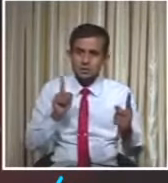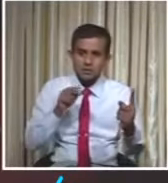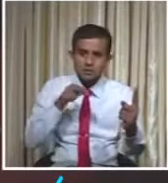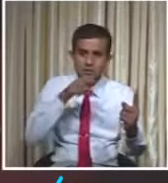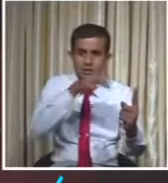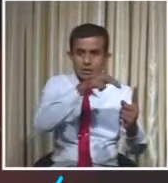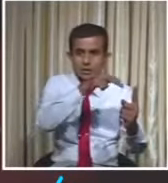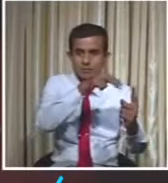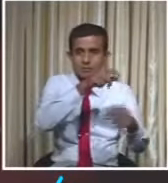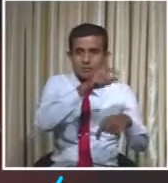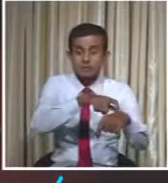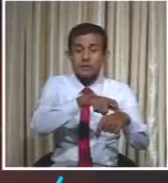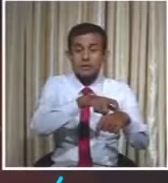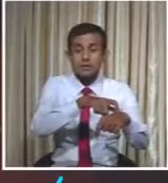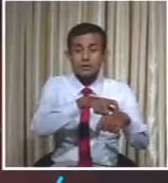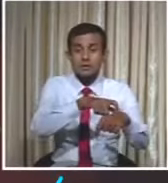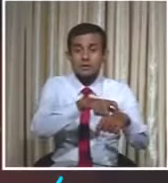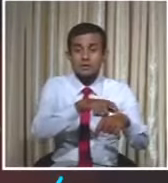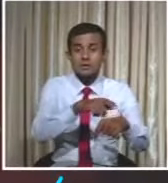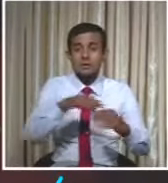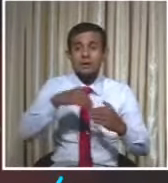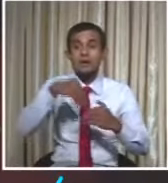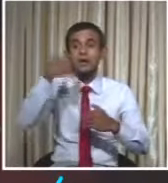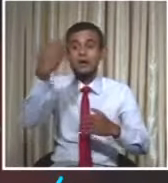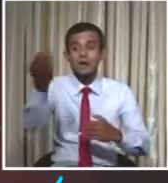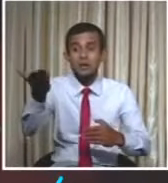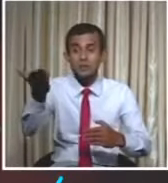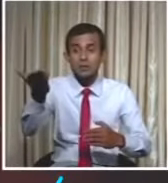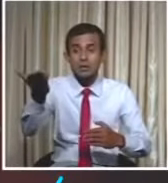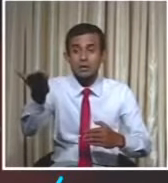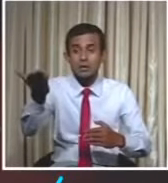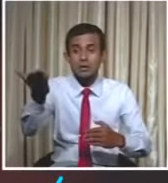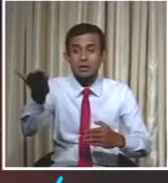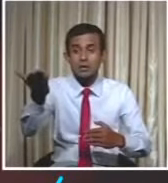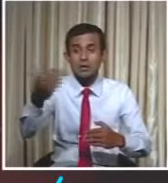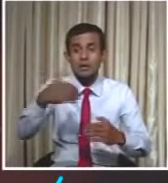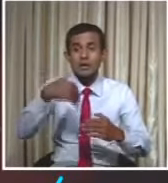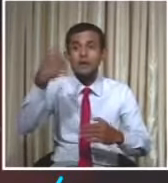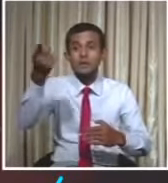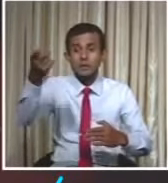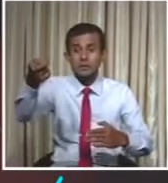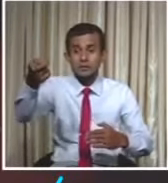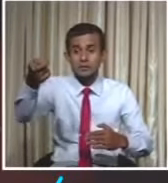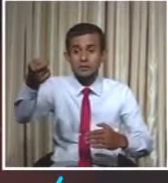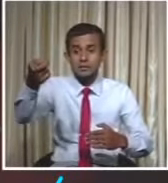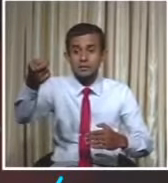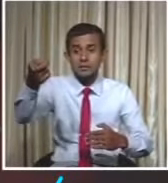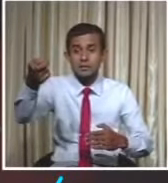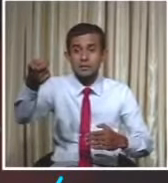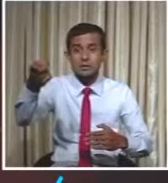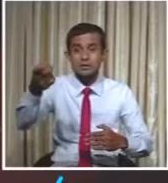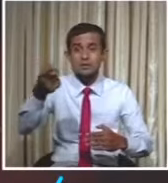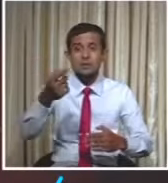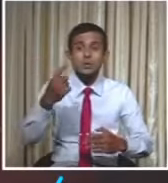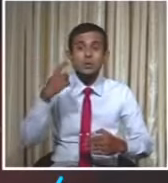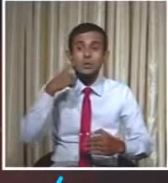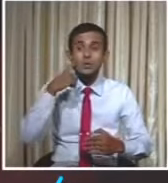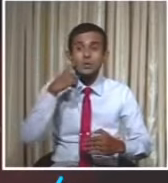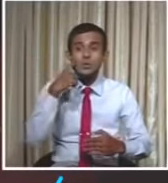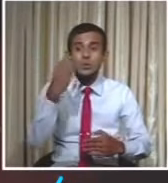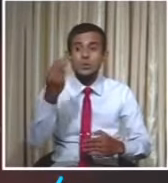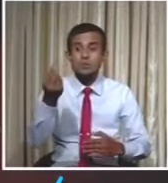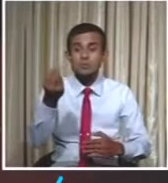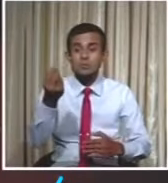गियामट गियला यहाँ पे इंदला हरी यहाँ पे इंदला मैं मिरीस कुडू काल्लिय